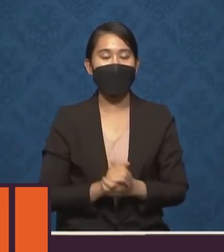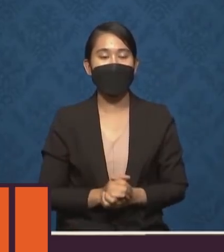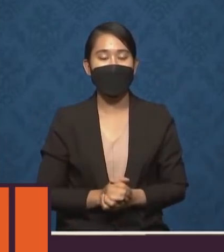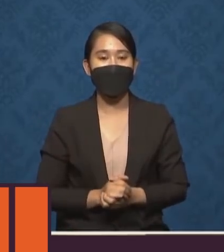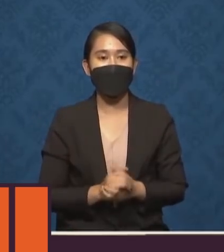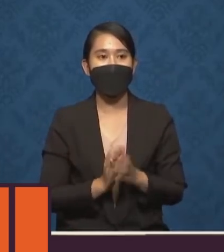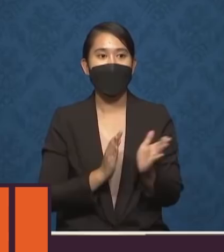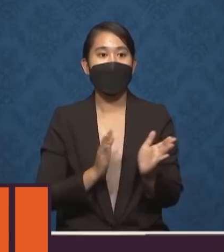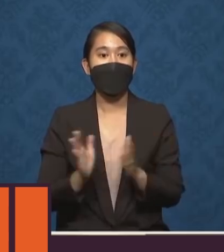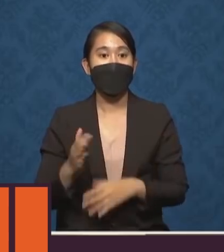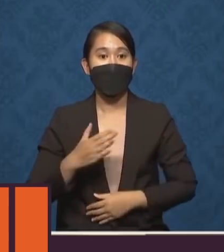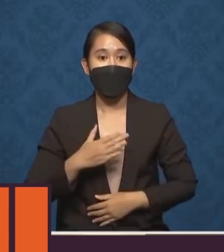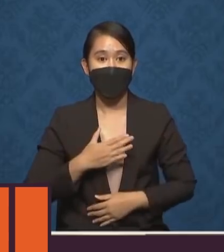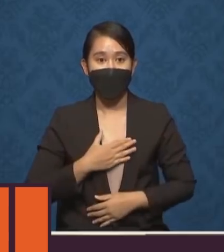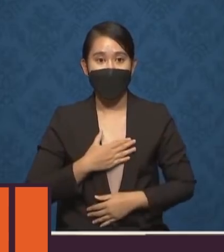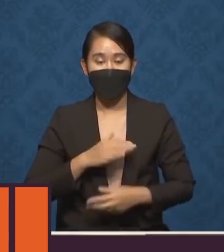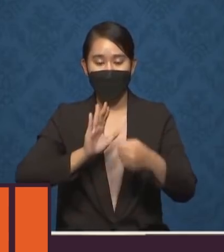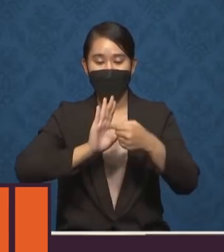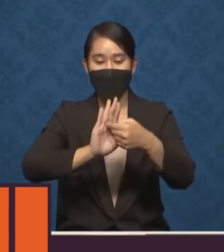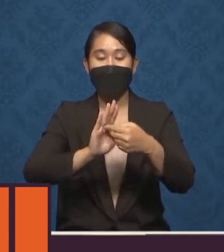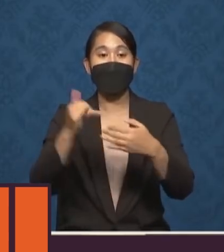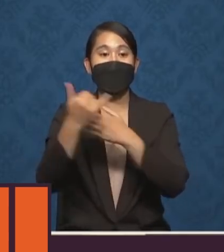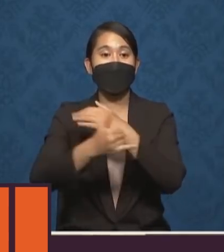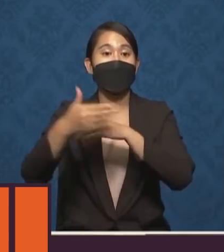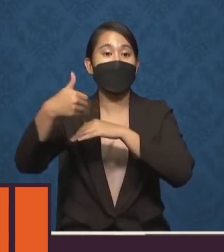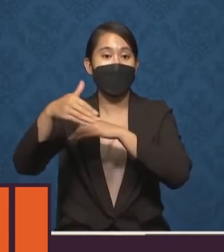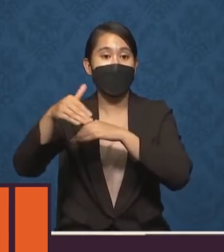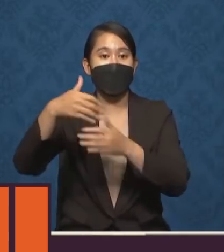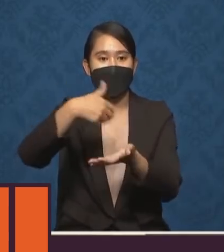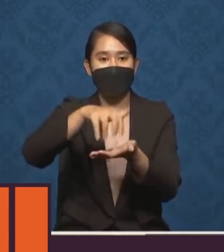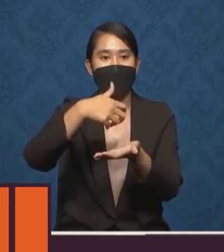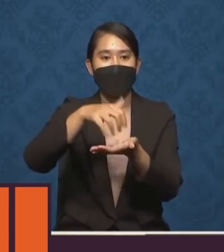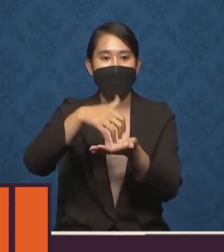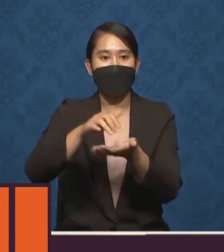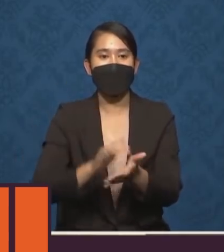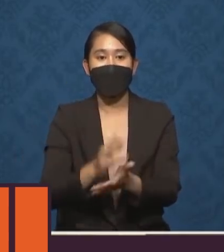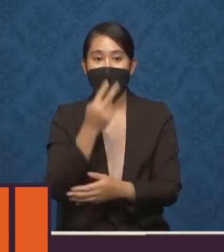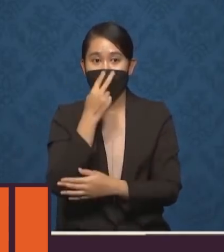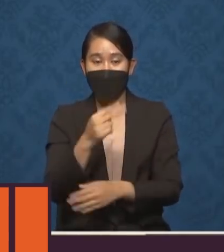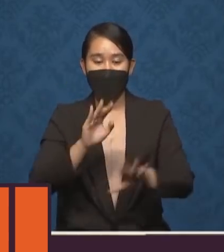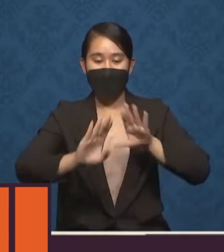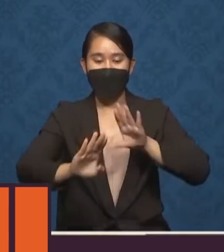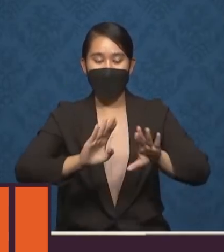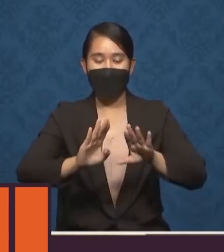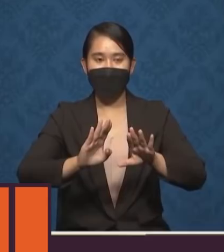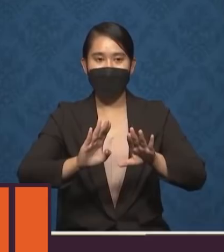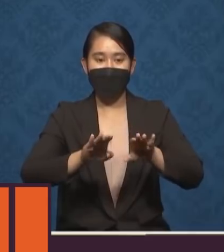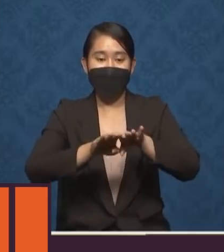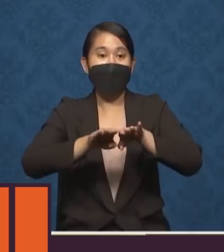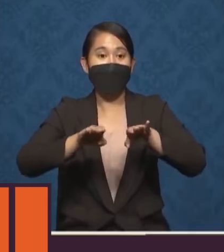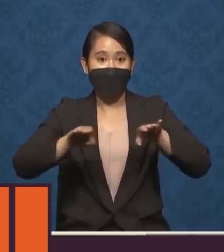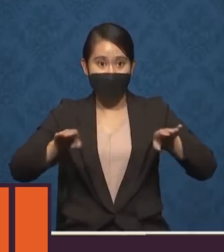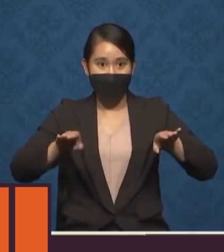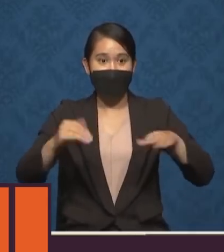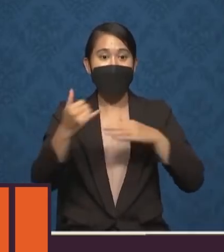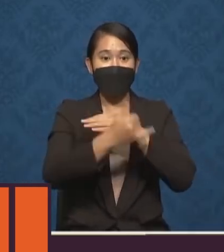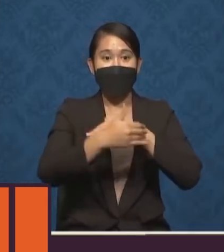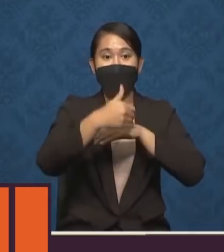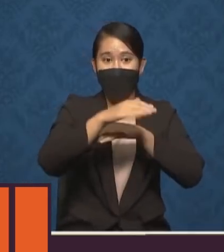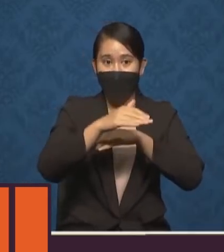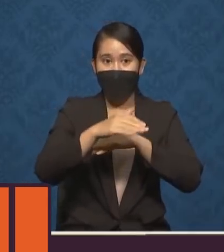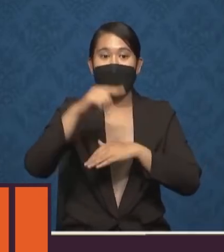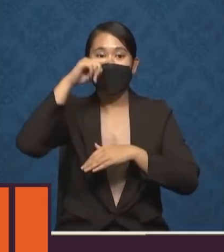ผมจะขออนุญาตยกตัวอย่างกรณีในต่างประเทศเพื่อเอามาใช้เป็นเกณฑ์เทียบเคียงกับการบริหารจัดการของรัฐบาล